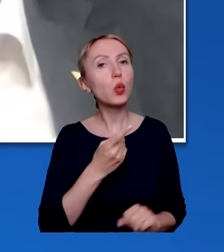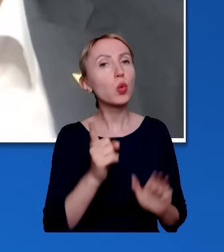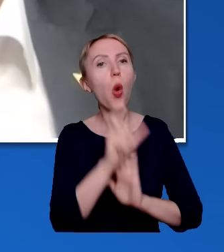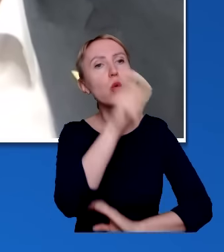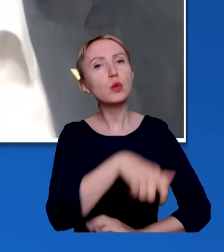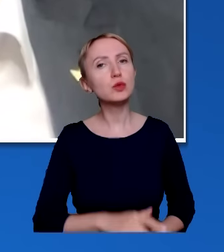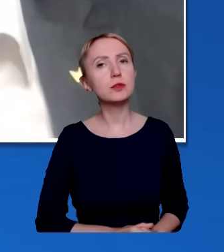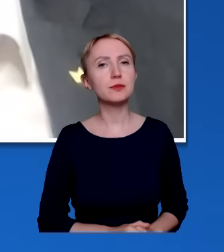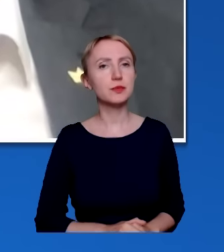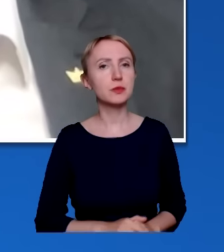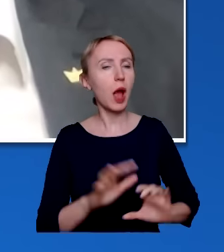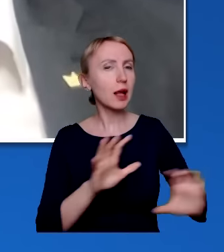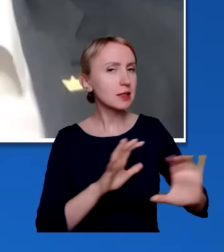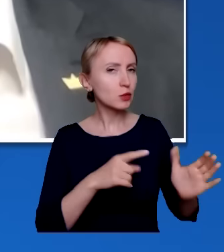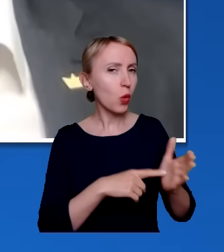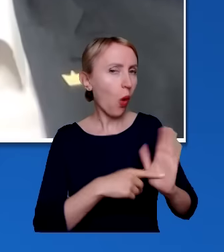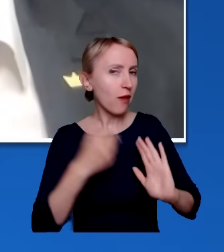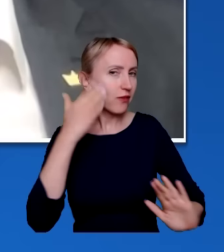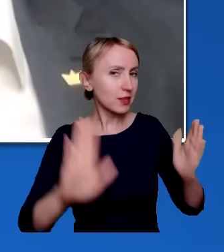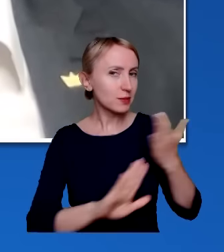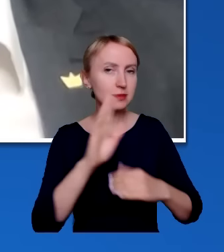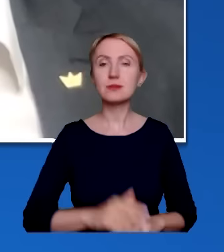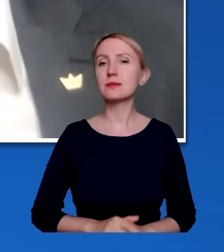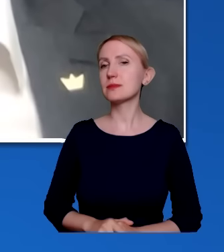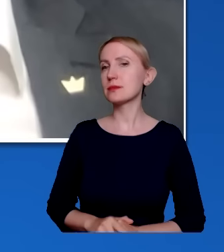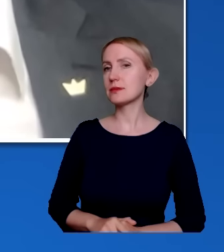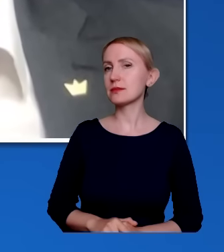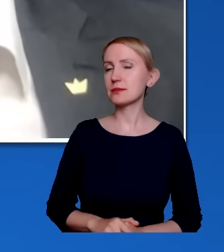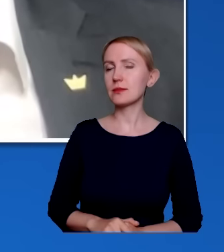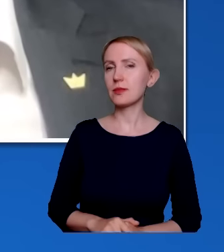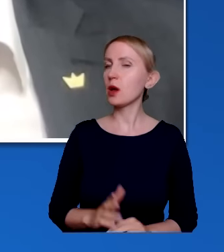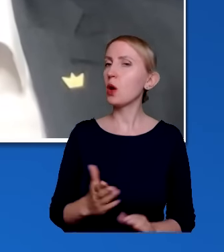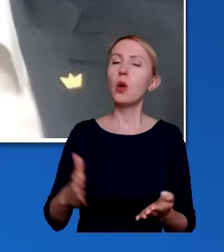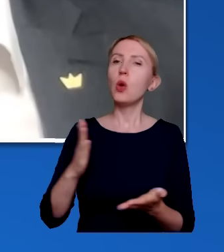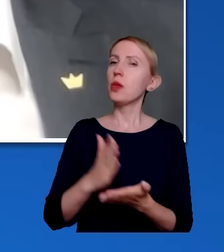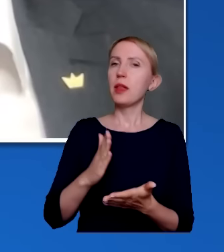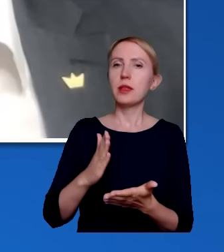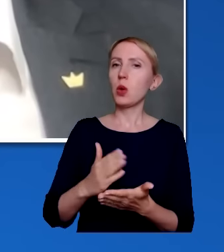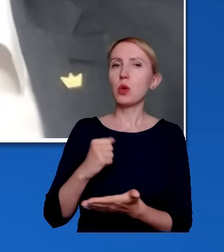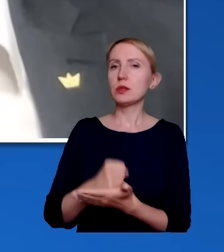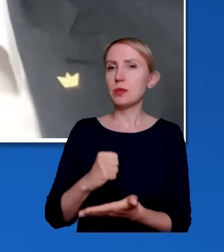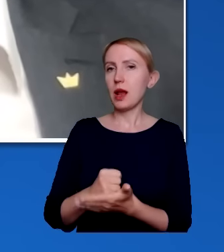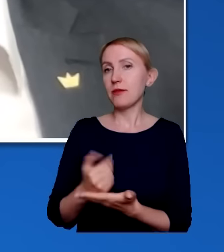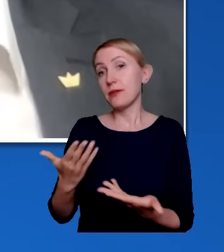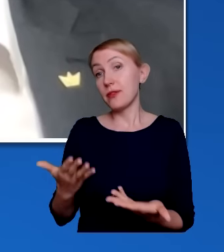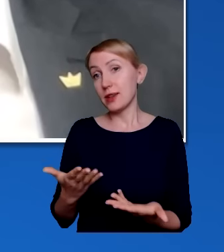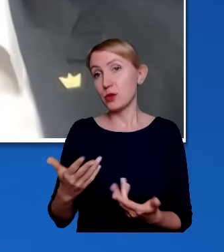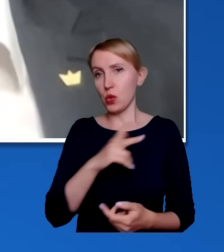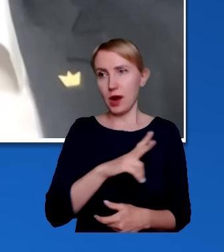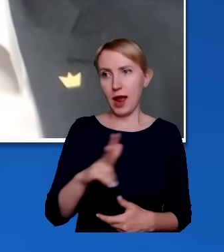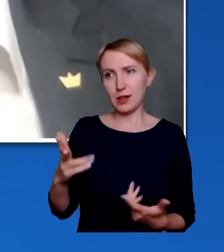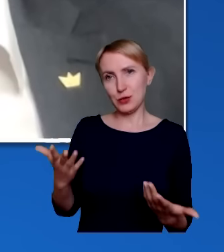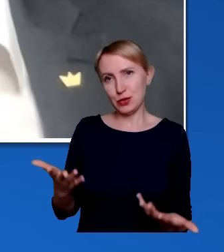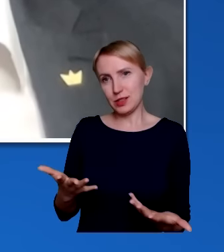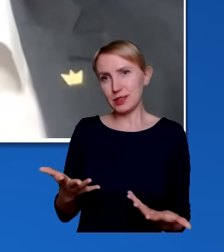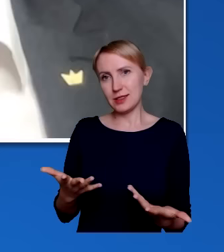tamas czy o tym jak występował nie tylko mówię o tej sprawie no do której wszyscy mamy co do